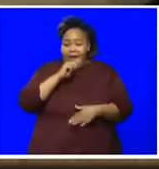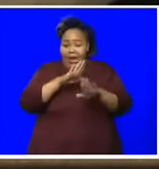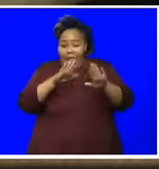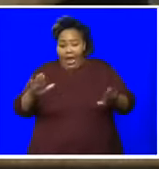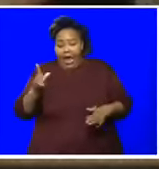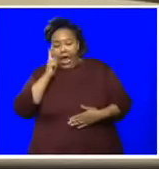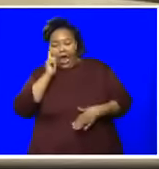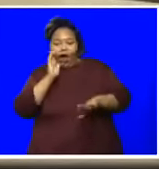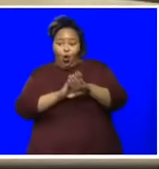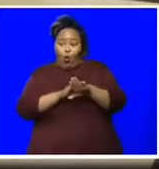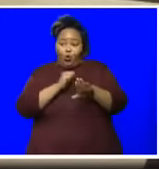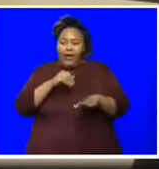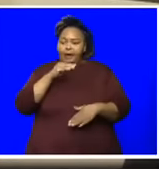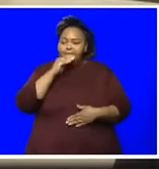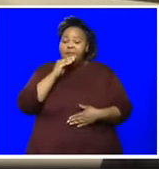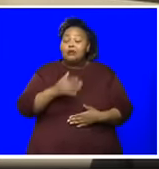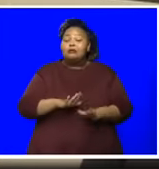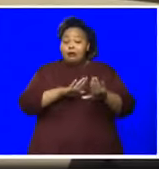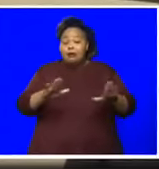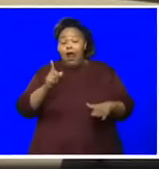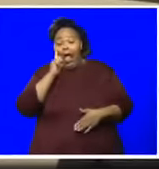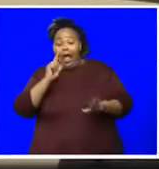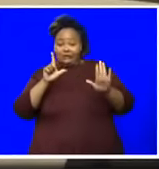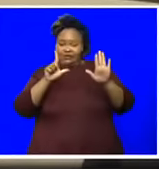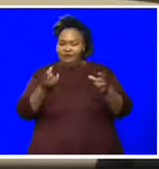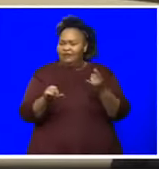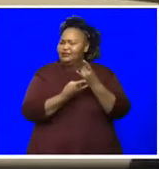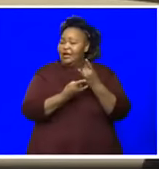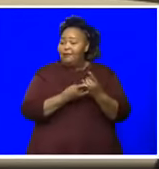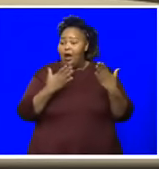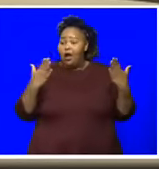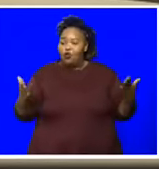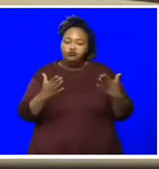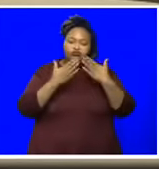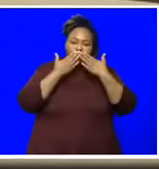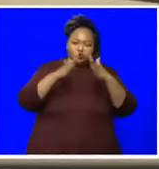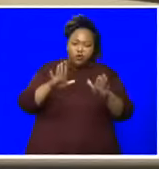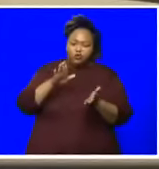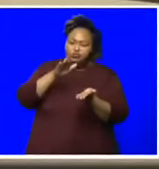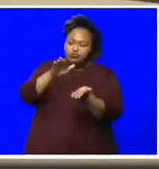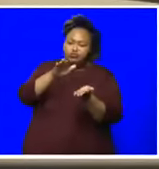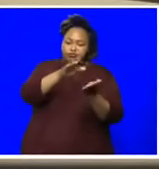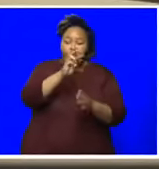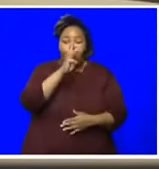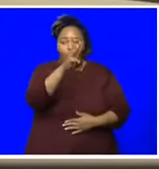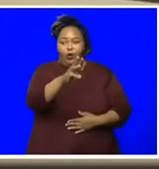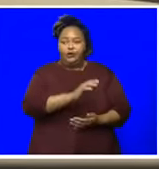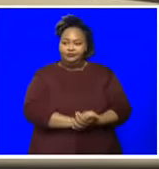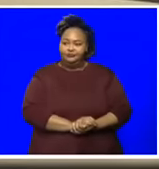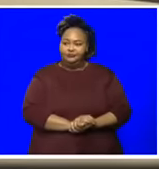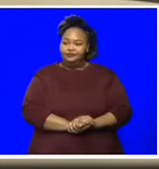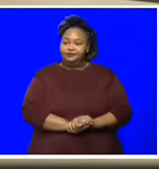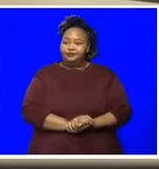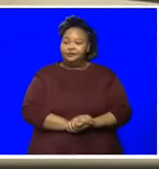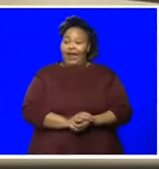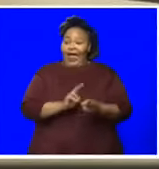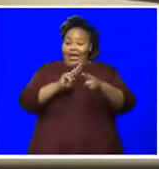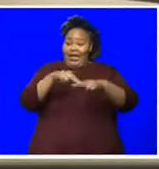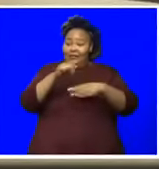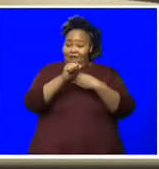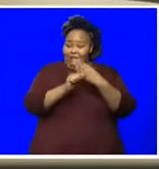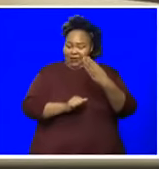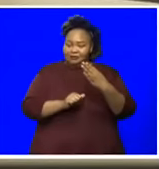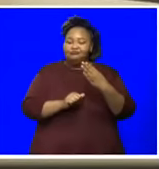leng7 imemetela nje ukuthi kule nyanga letako sitabesila kamavuso silethe umsebenzi lomkhulu weBiggest